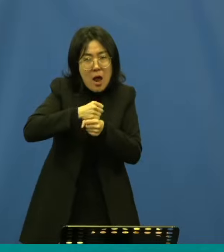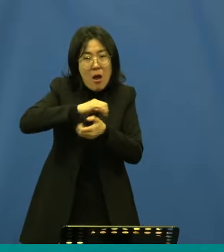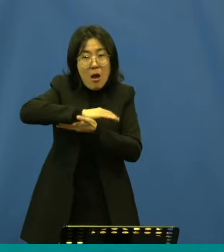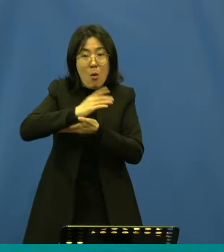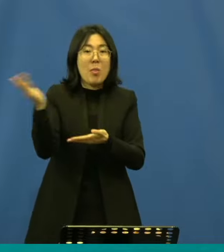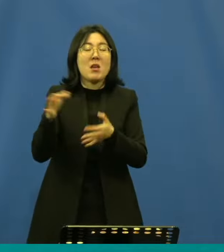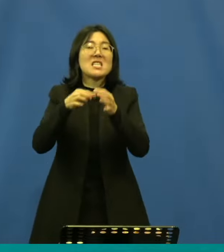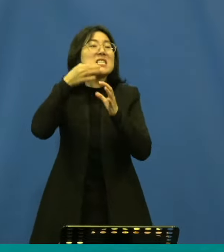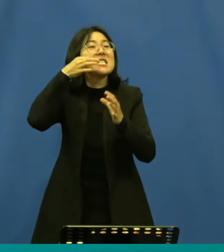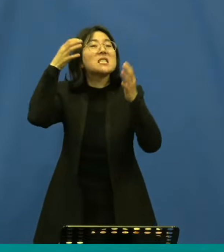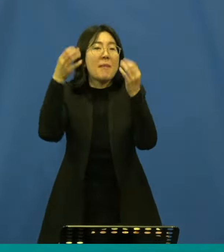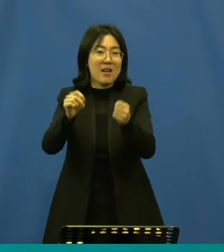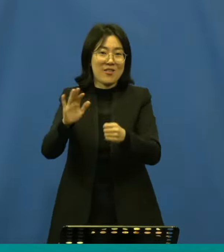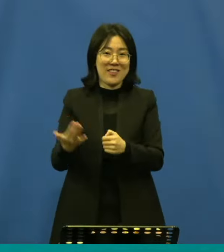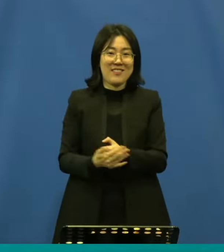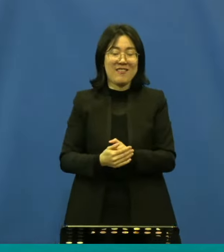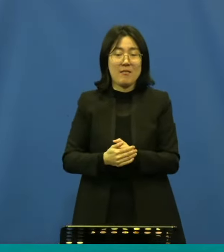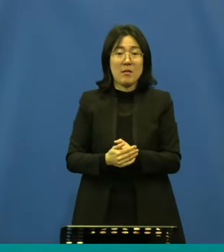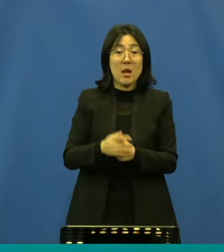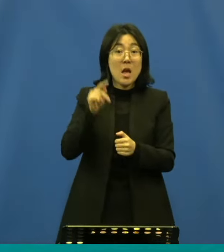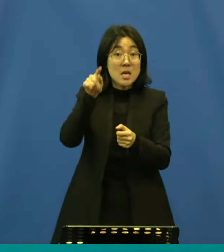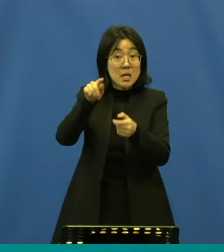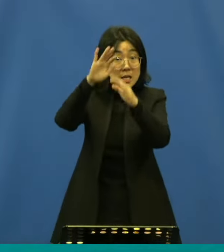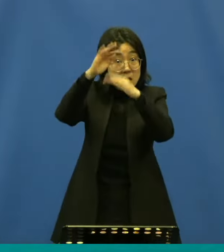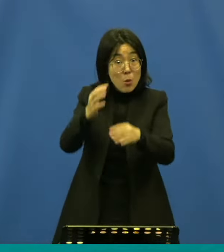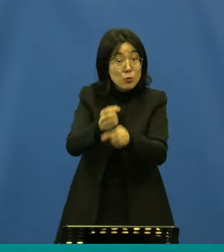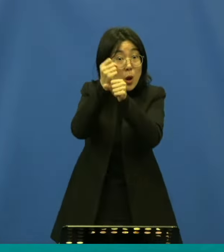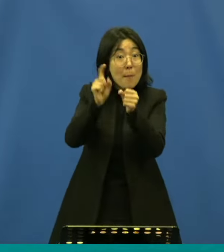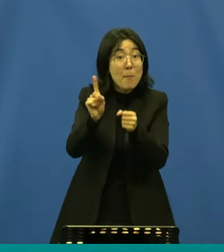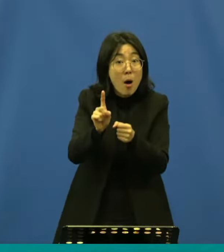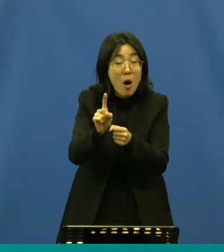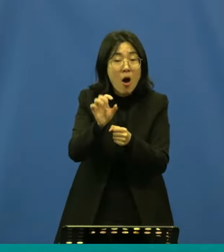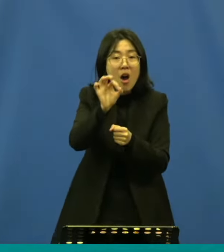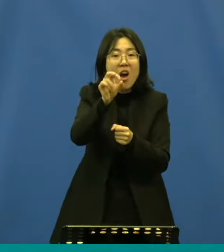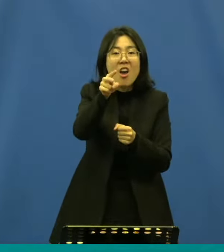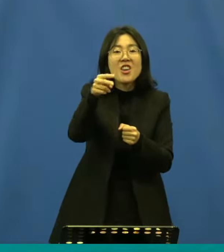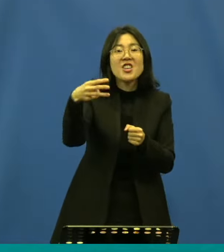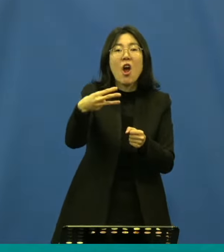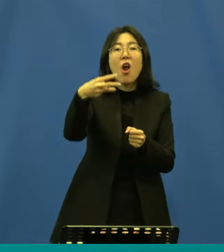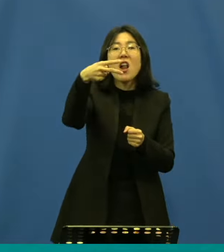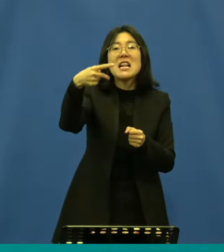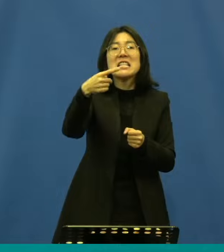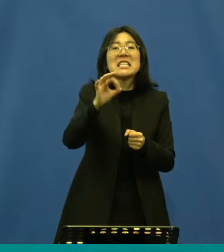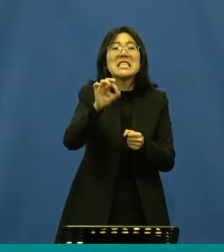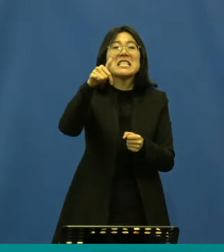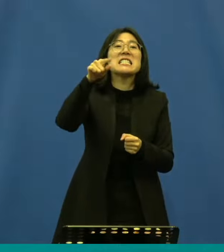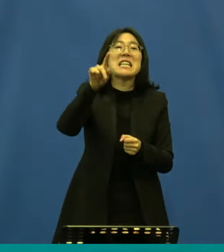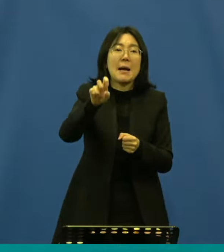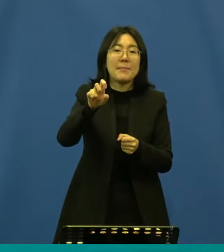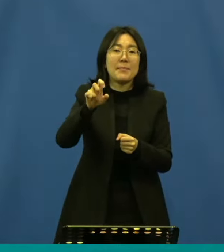열등감에 관해서 굉장한 그 집중력을 가지고 학문적인 체계를